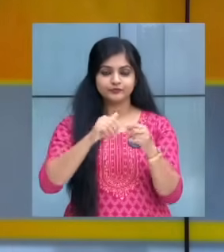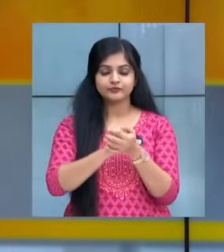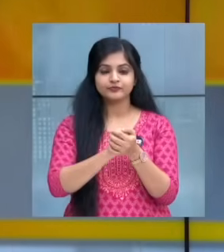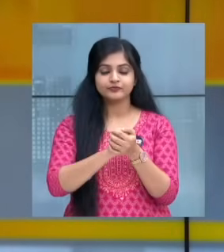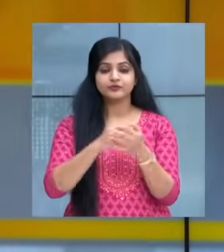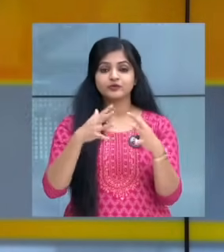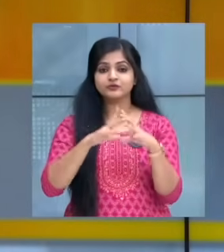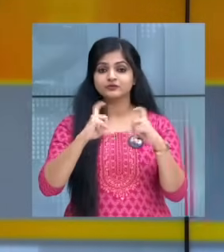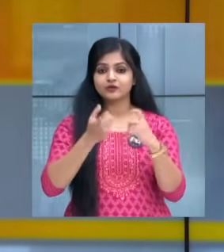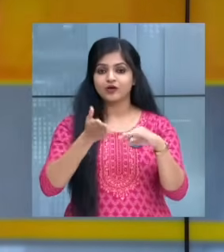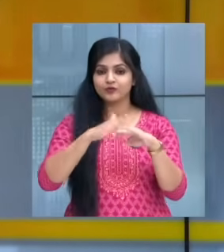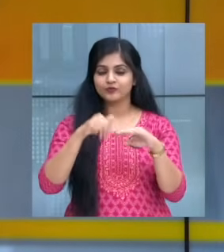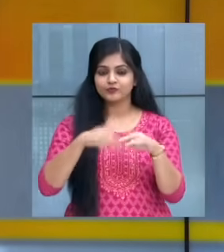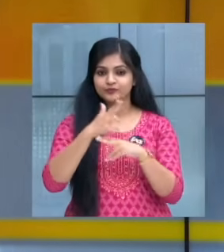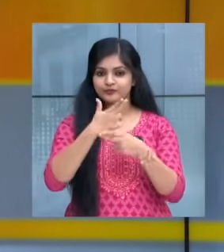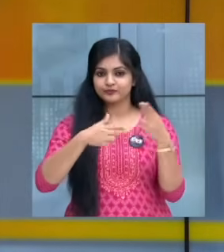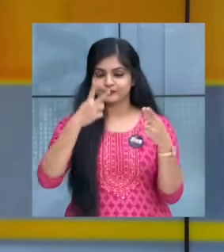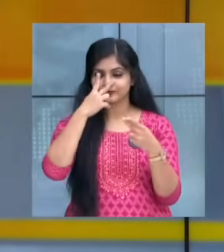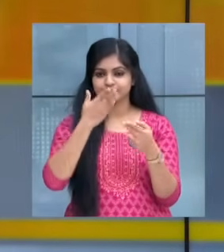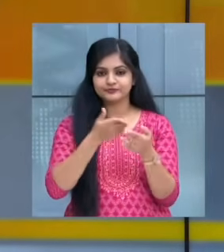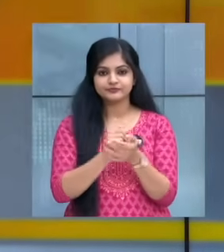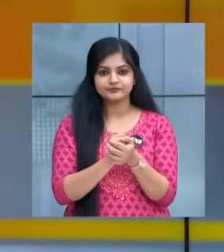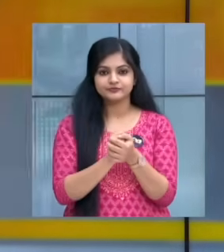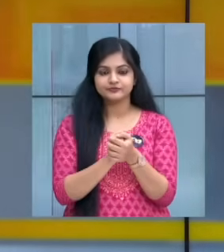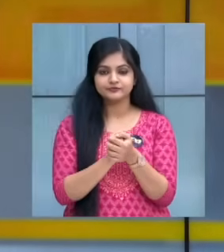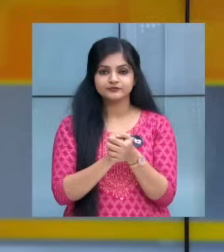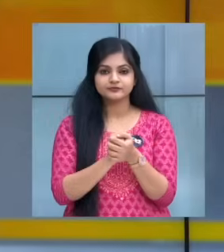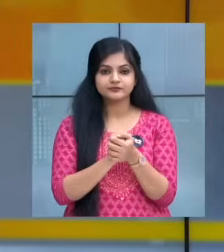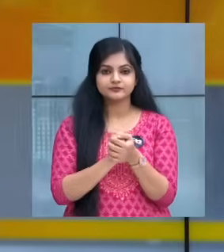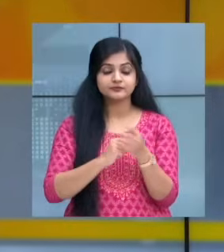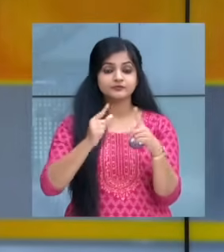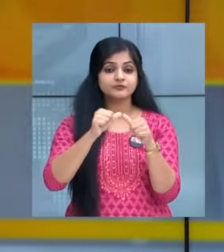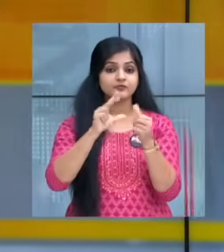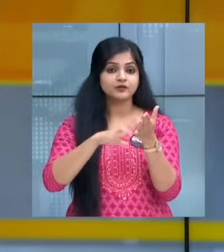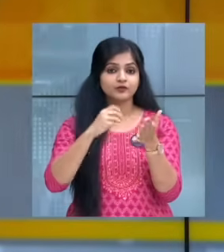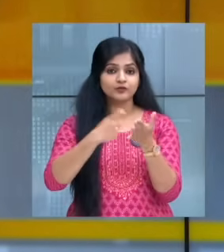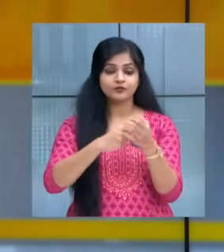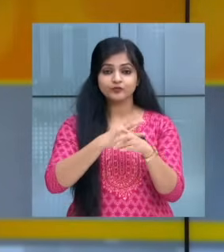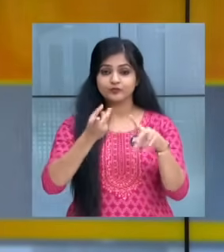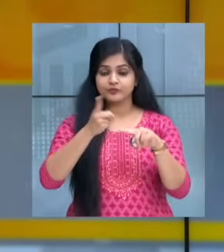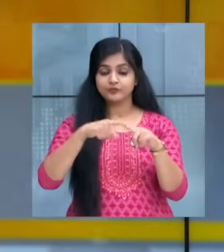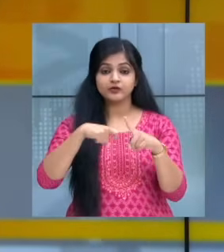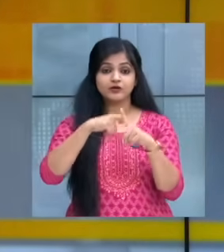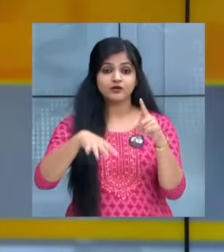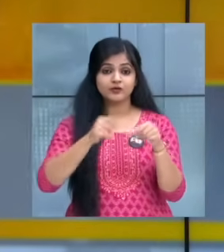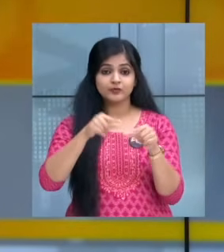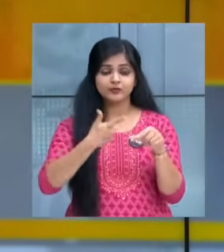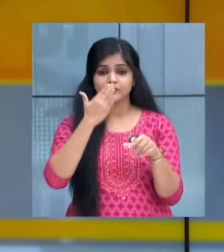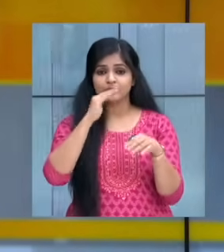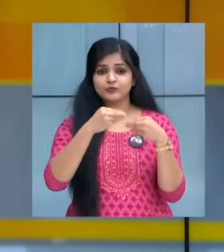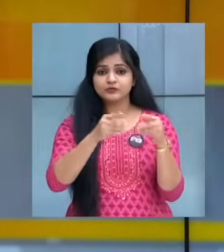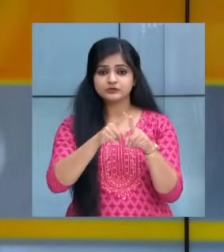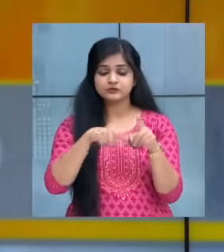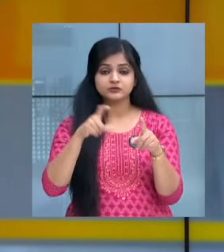സ്റ്റേഡിയത്തിന് പുറത്തുനിന്നുള്ള കാഴ്ചകളാണ് ശ്രീനാഥ് ചന്ദ്രൻ തത്സമയം നൽകിയത്. പാനൂർ സ്ഫോടനത്തിൽ കേരളീയ സമൂഹത്തെ പരിഹസിക്കുന്ന